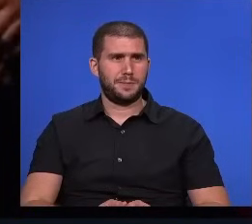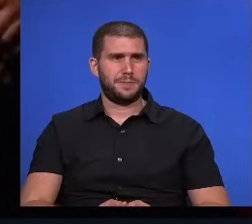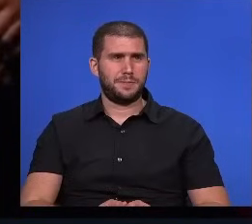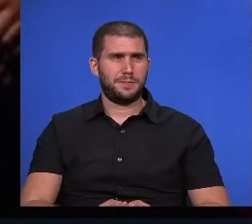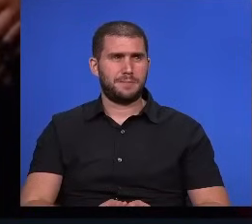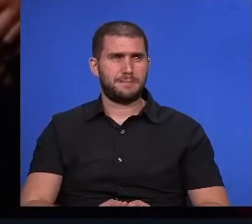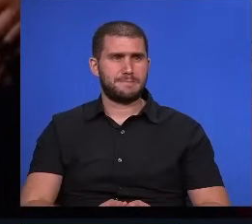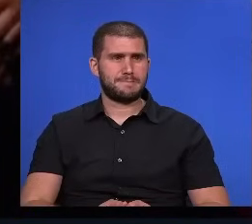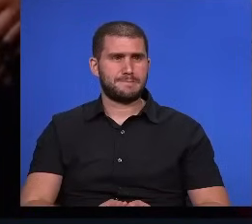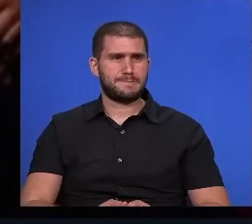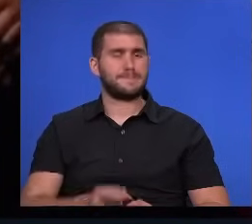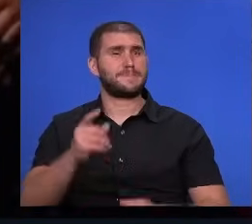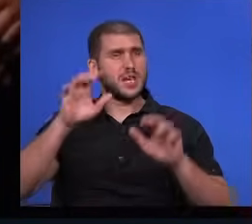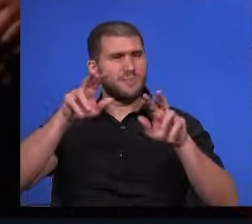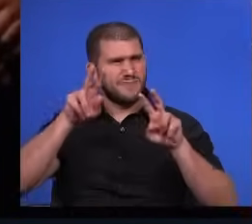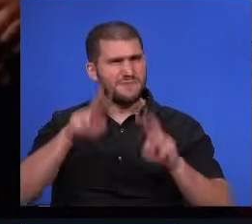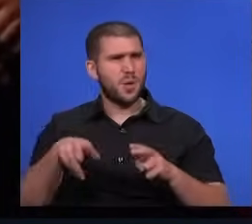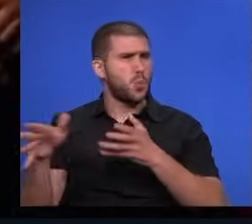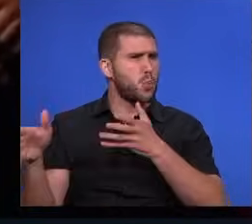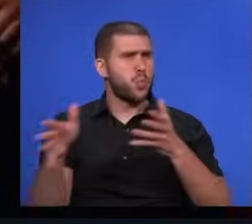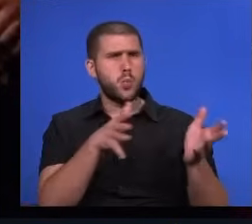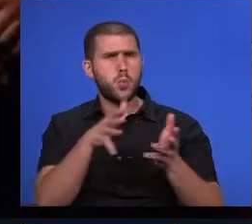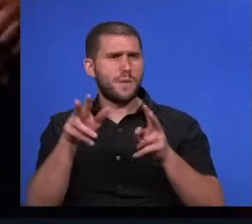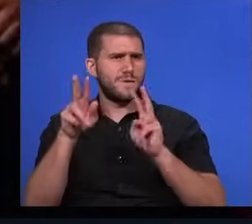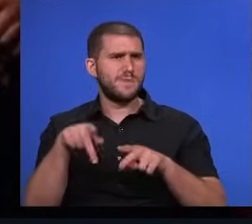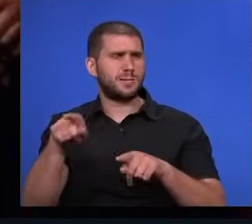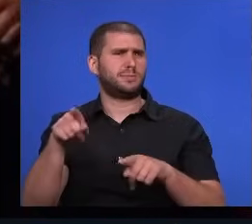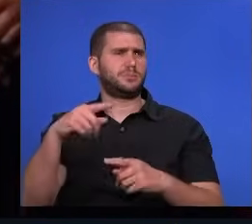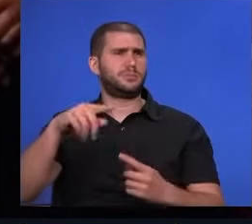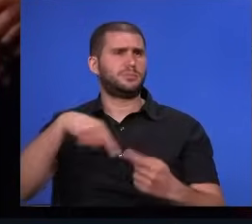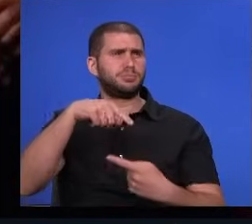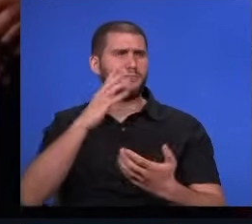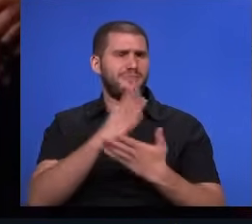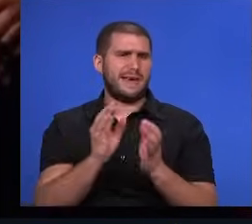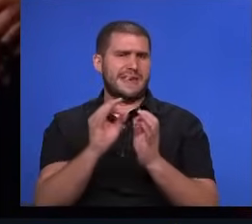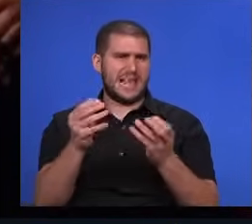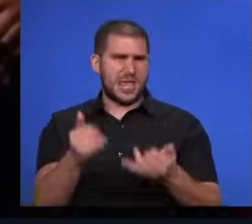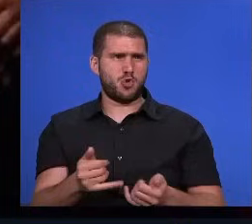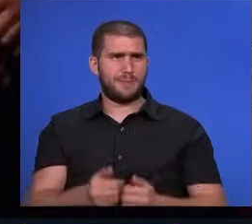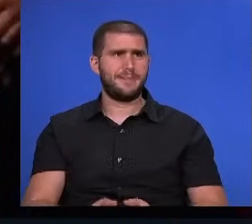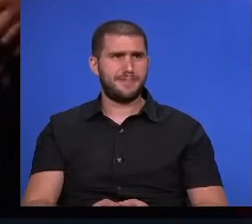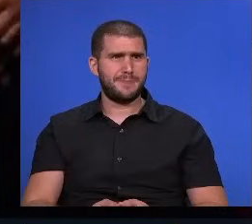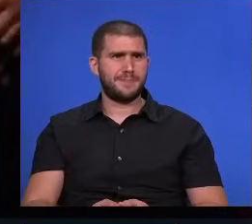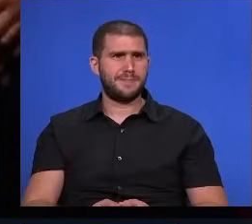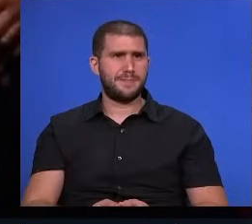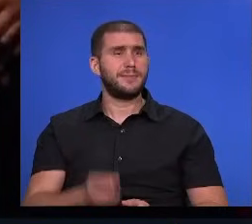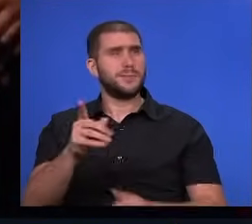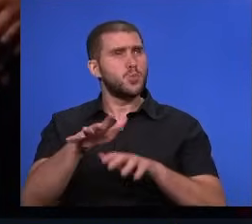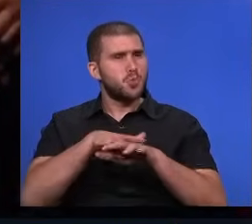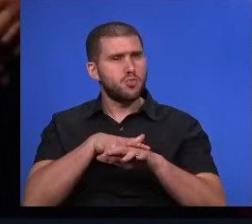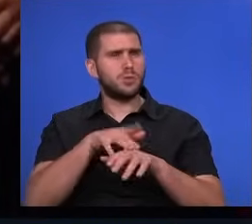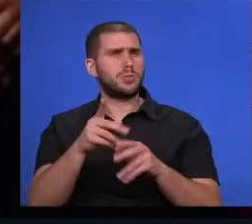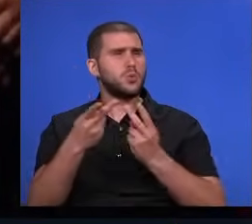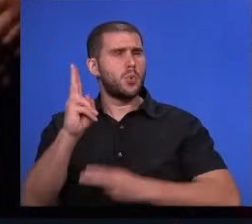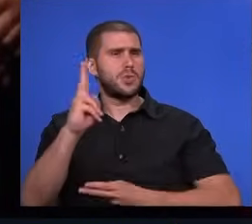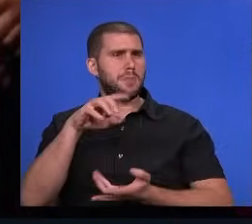storm. Heavy rainfall, strong winds associated with this storm began today already and will be felt well beyond